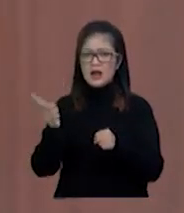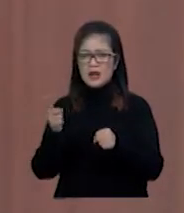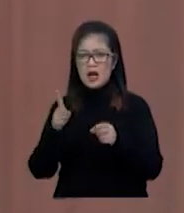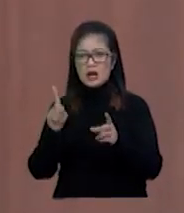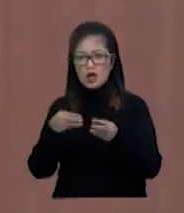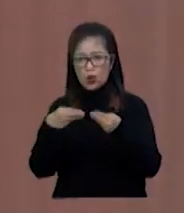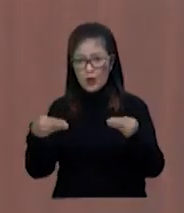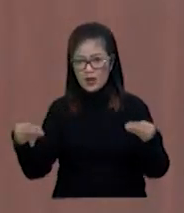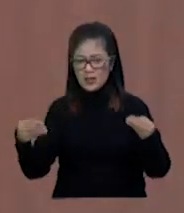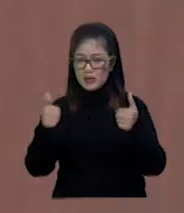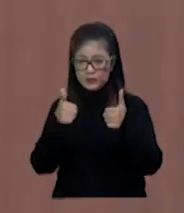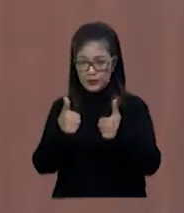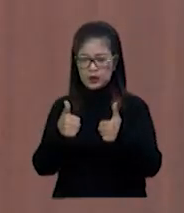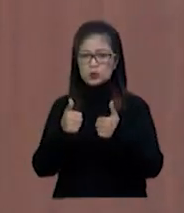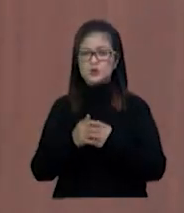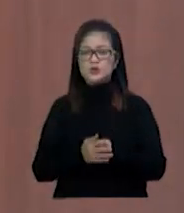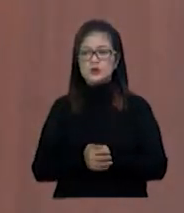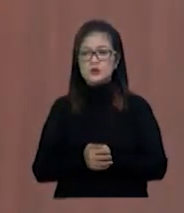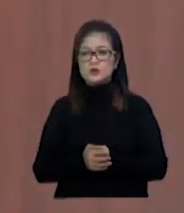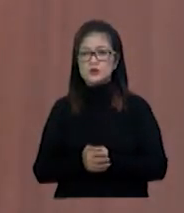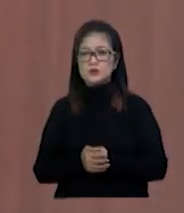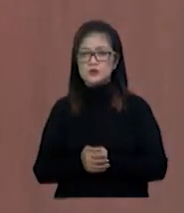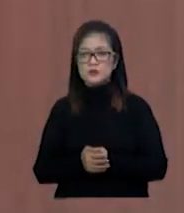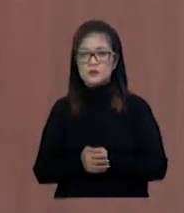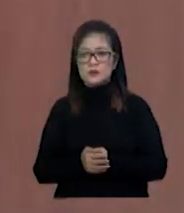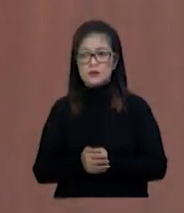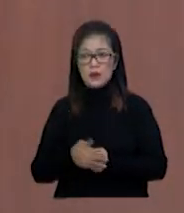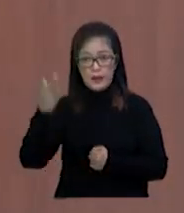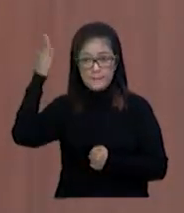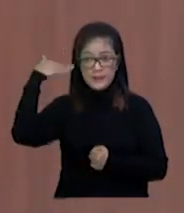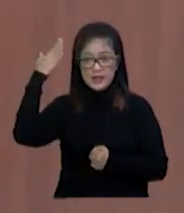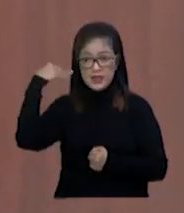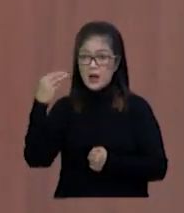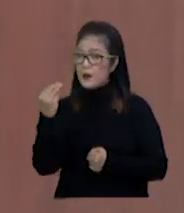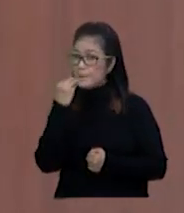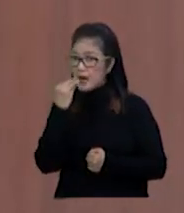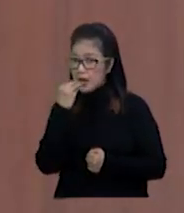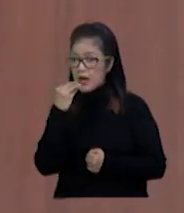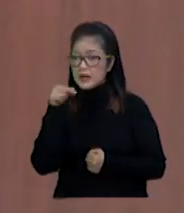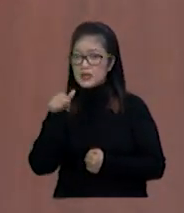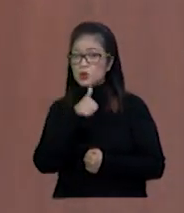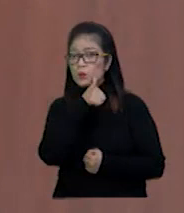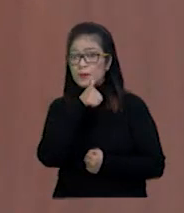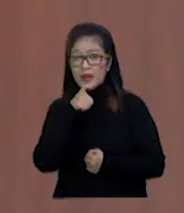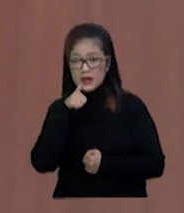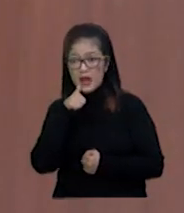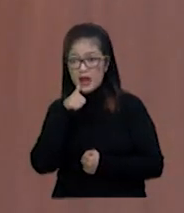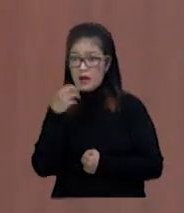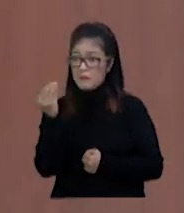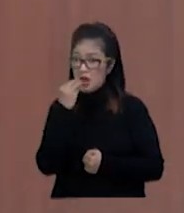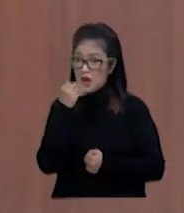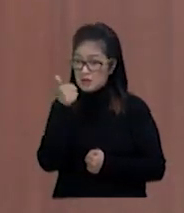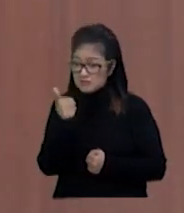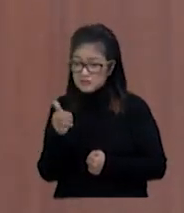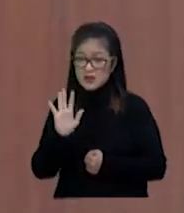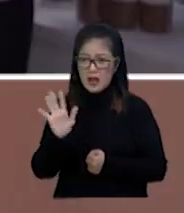masih meragukan Apakah minyak makan merah ini layak untuk dikonsumsi ya Jadi ini